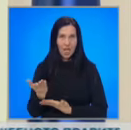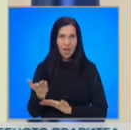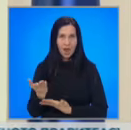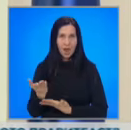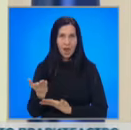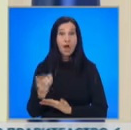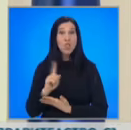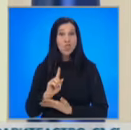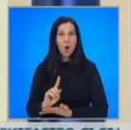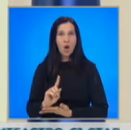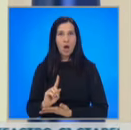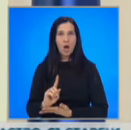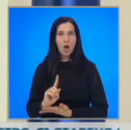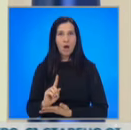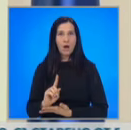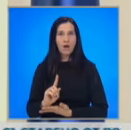Но